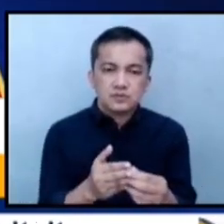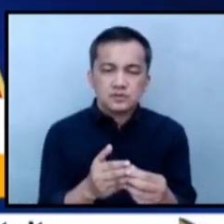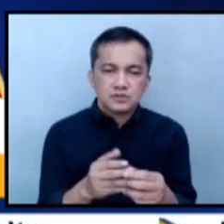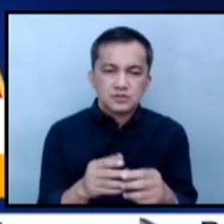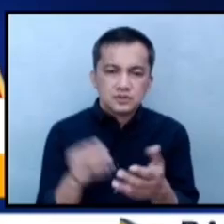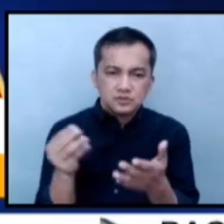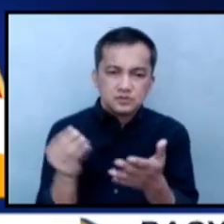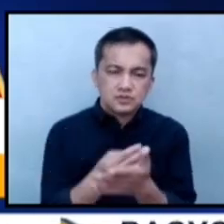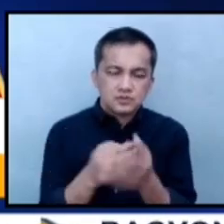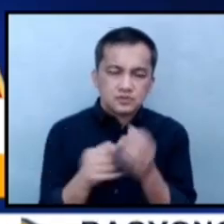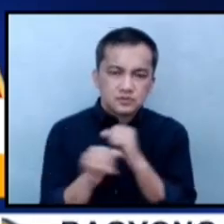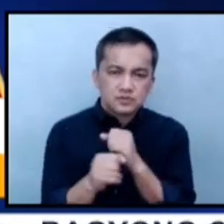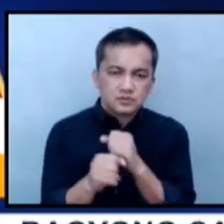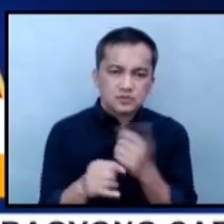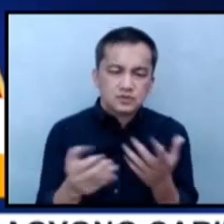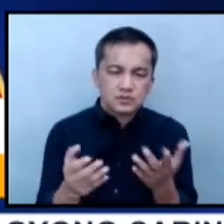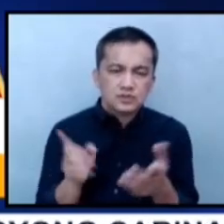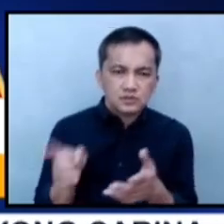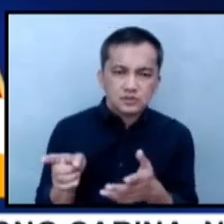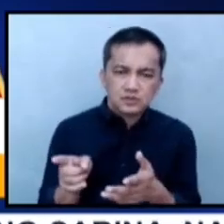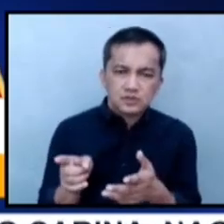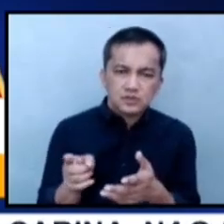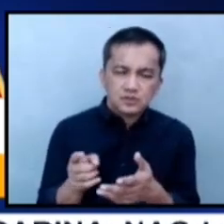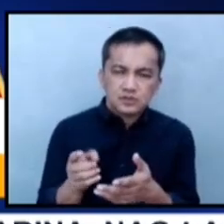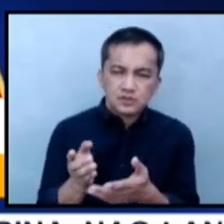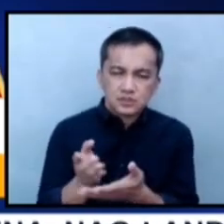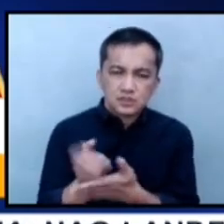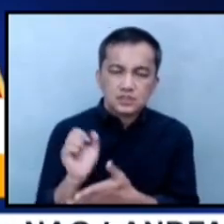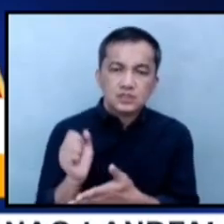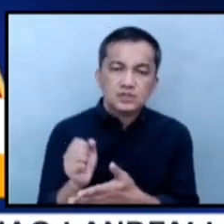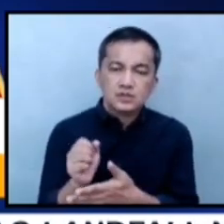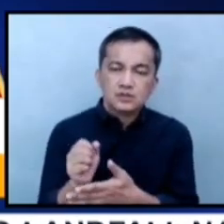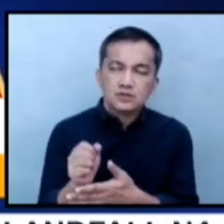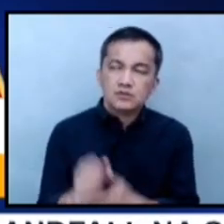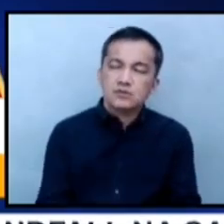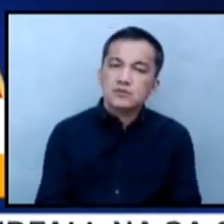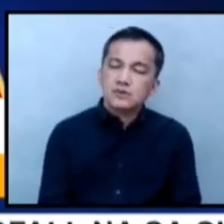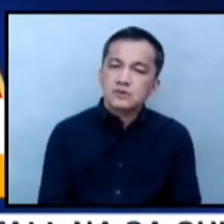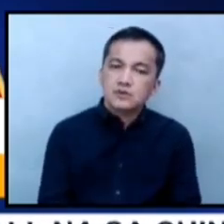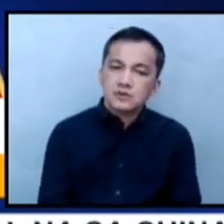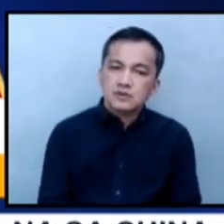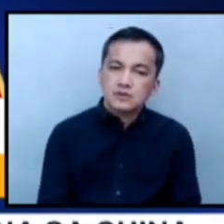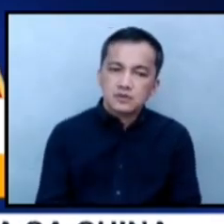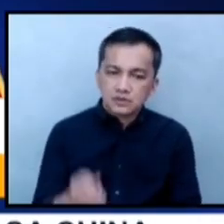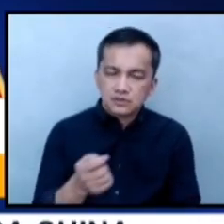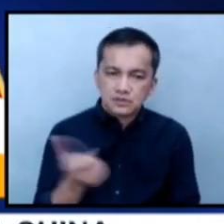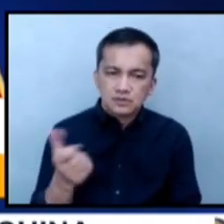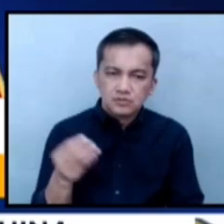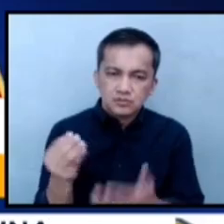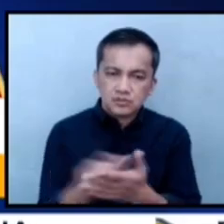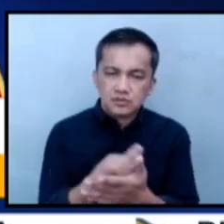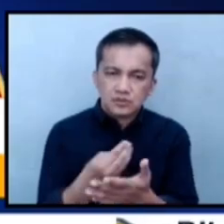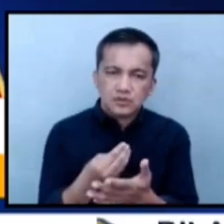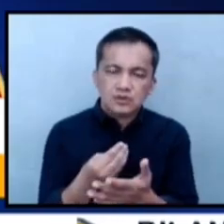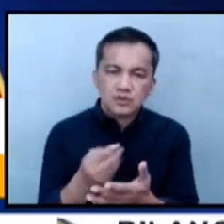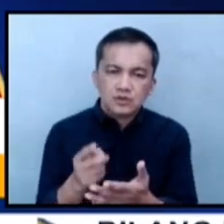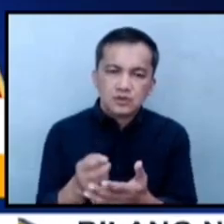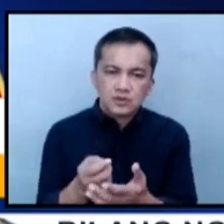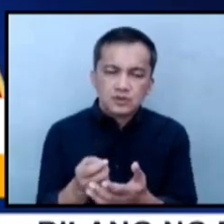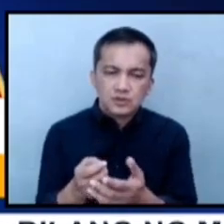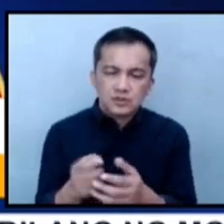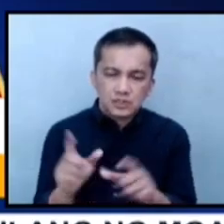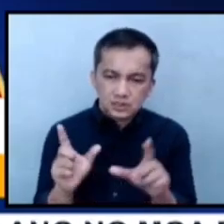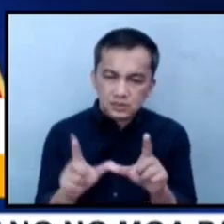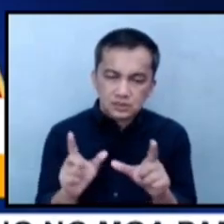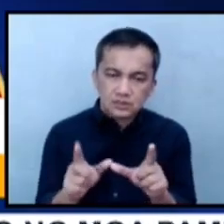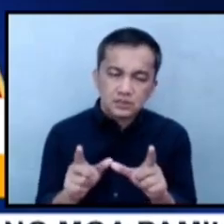ng jeep na parang wala itong wala daw silang karapatan na Tanggalan o mag-mod nisa na naalisan ng prangkisa ang